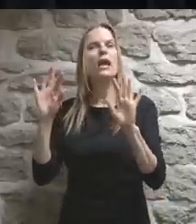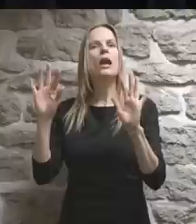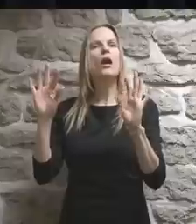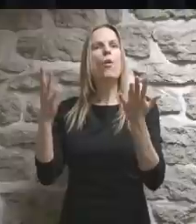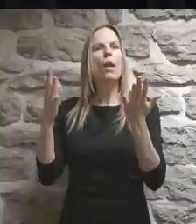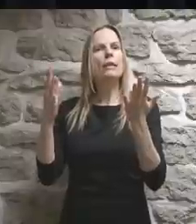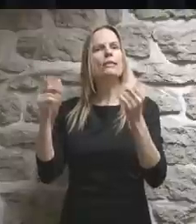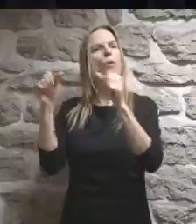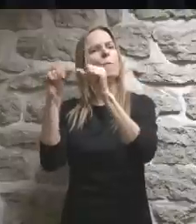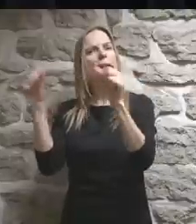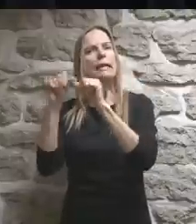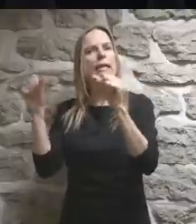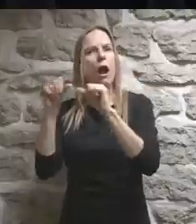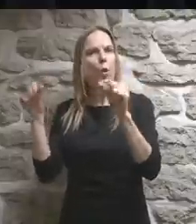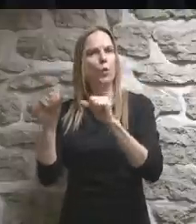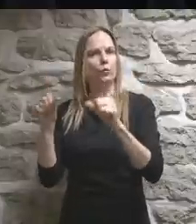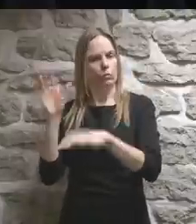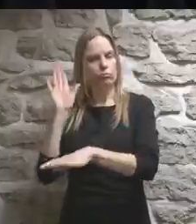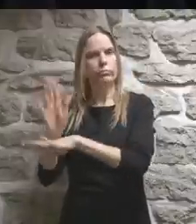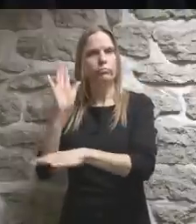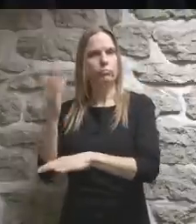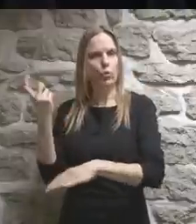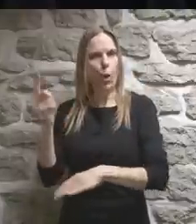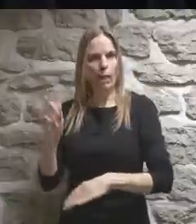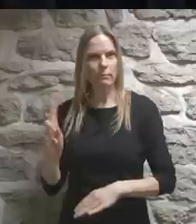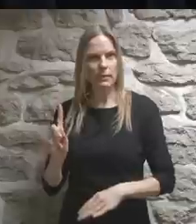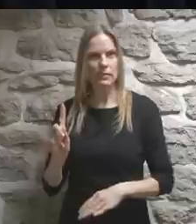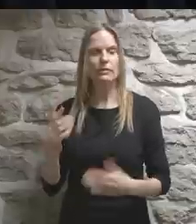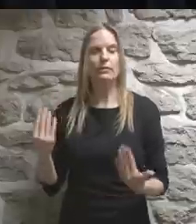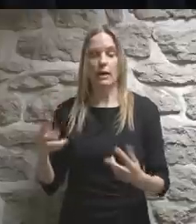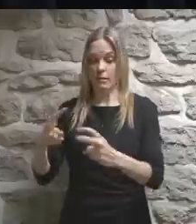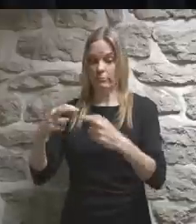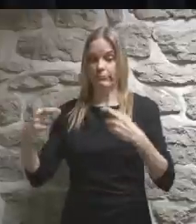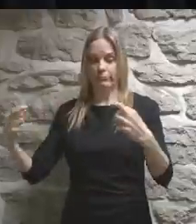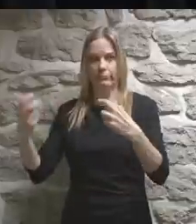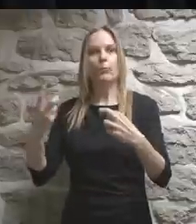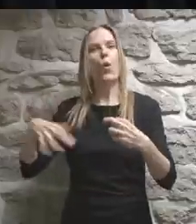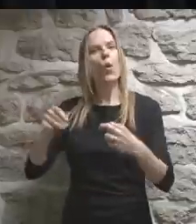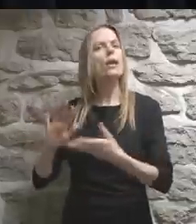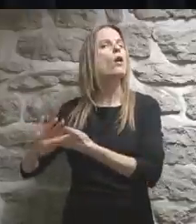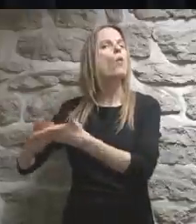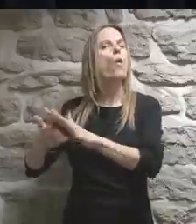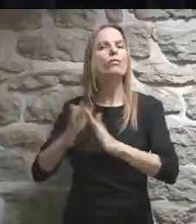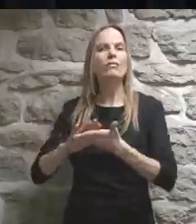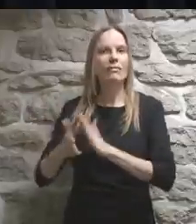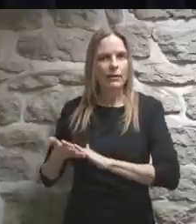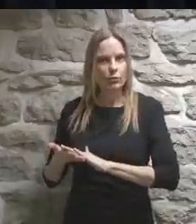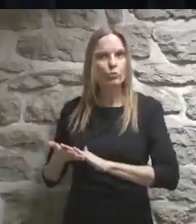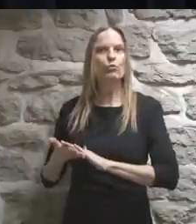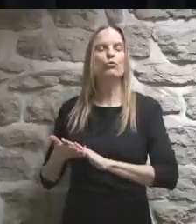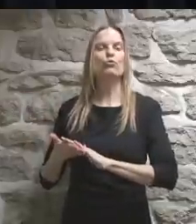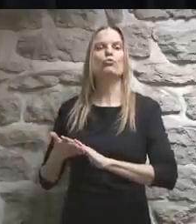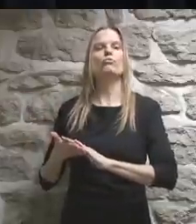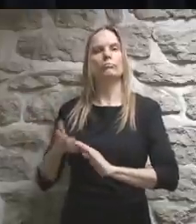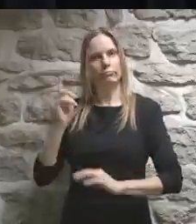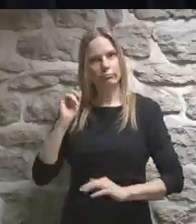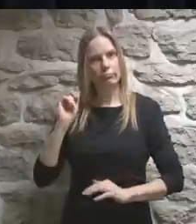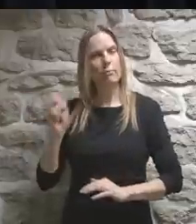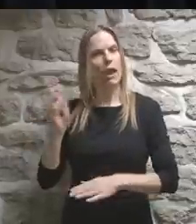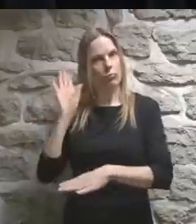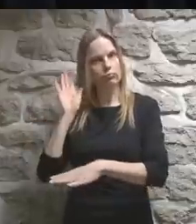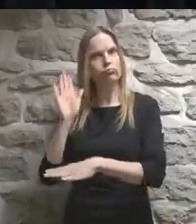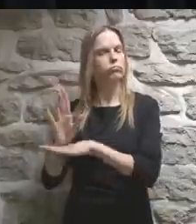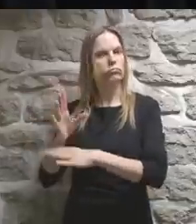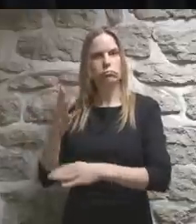sanktsioone ja tõesti laua taga oli konsensus selles, et tuleb kehtestada